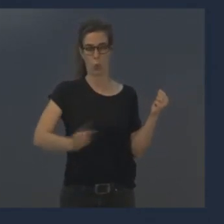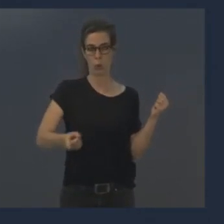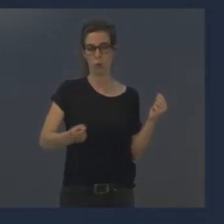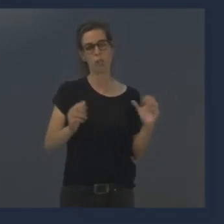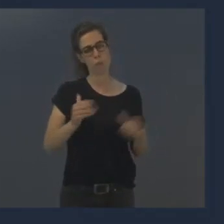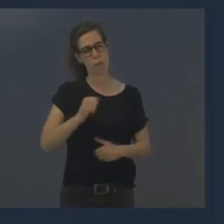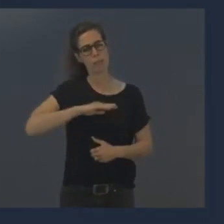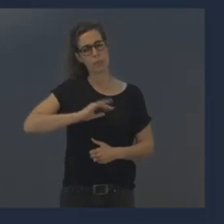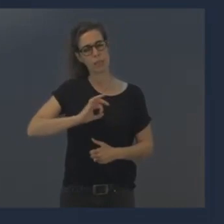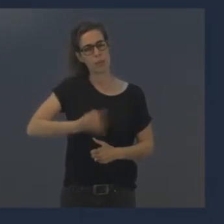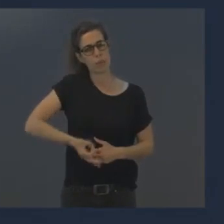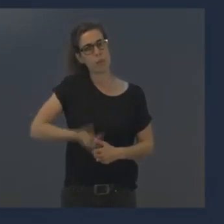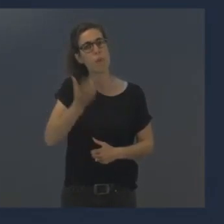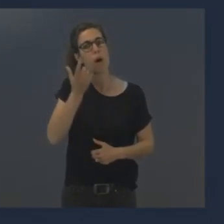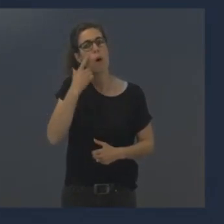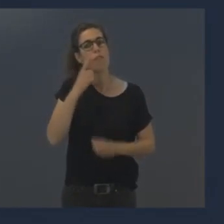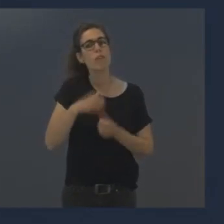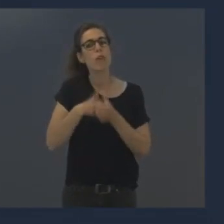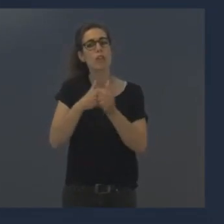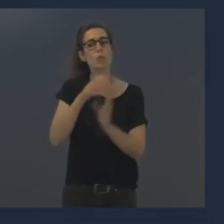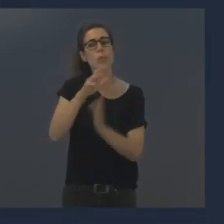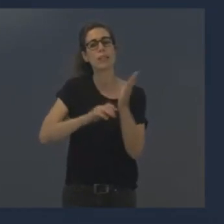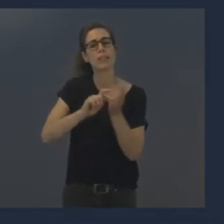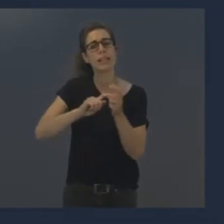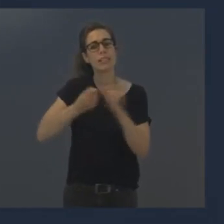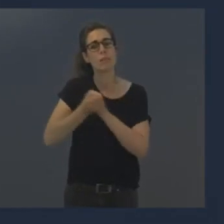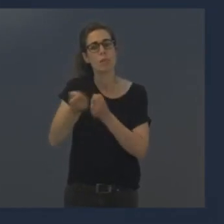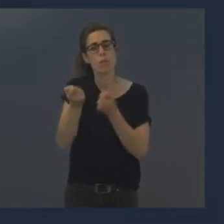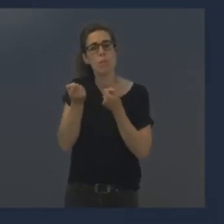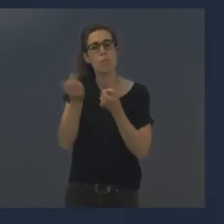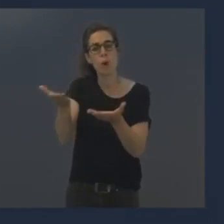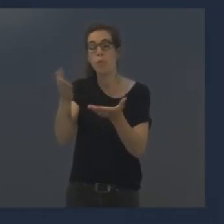nous surveillerons de très près les amendements que vous accepterez ou pas. Merci, Madame Riamon.